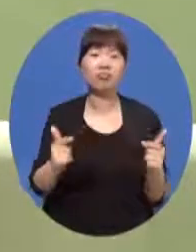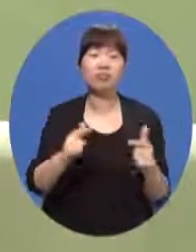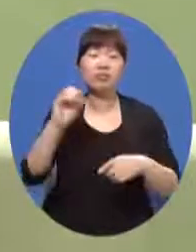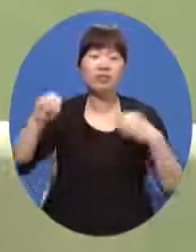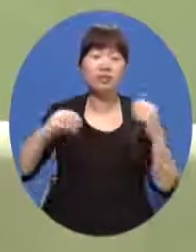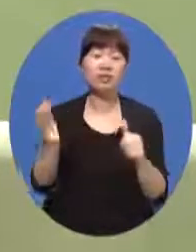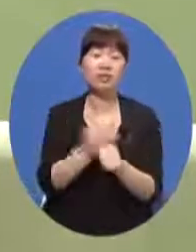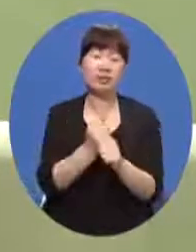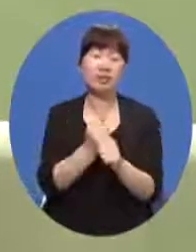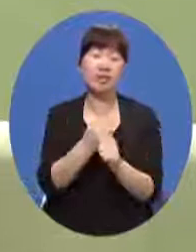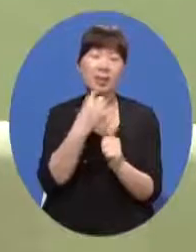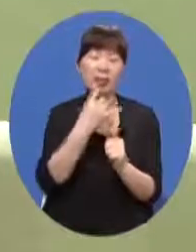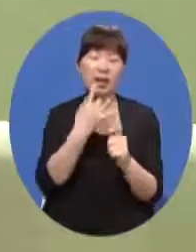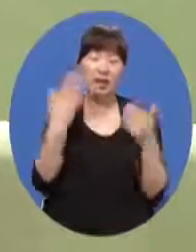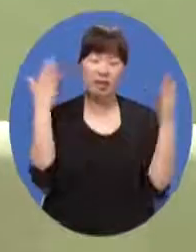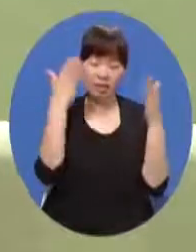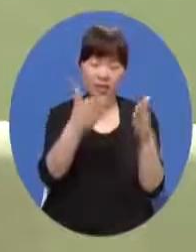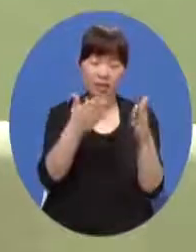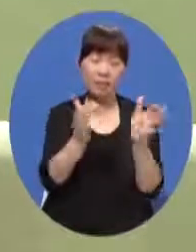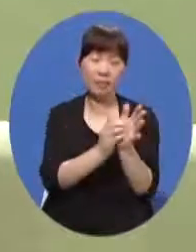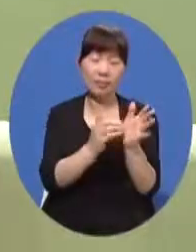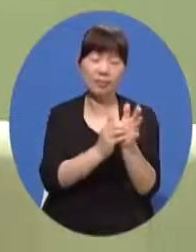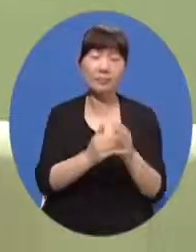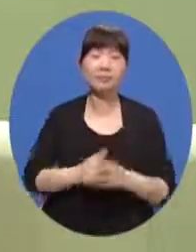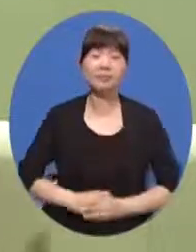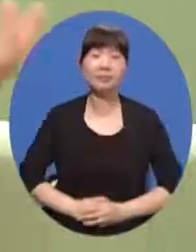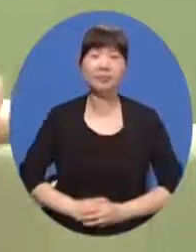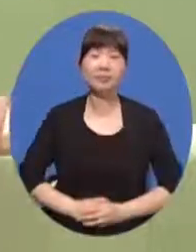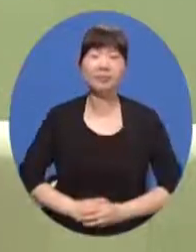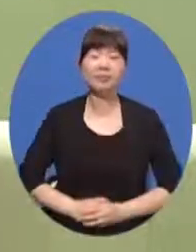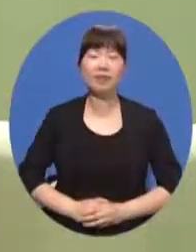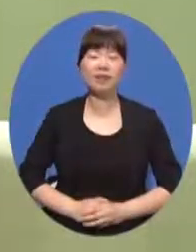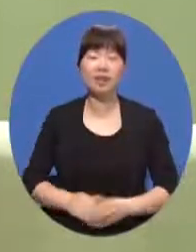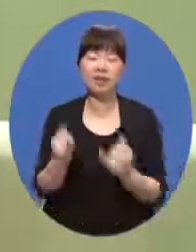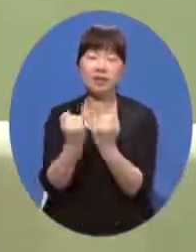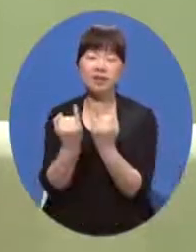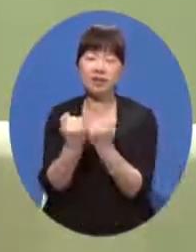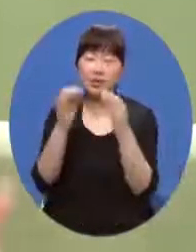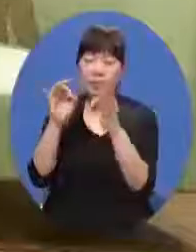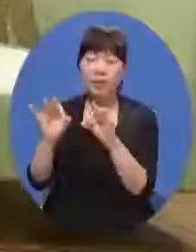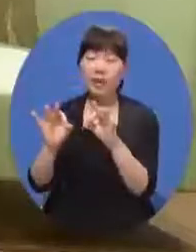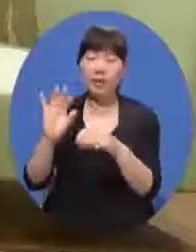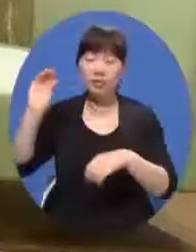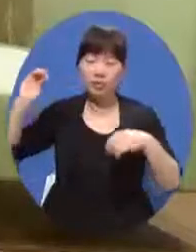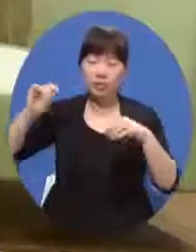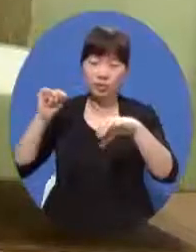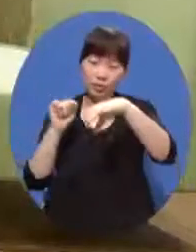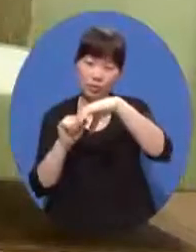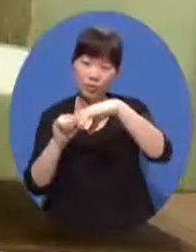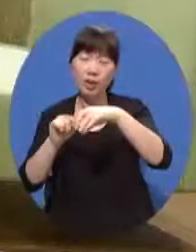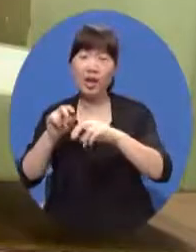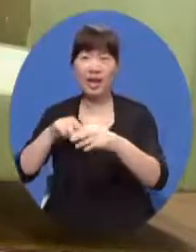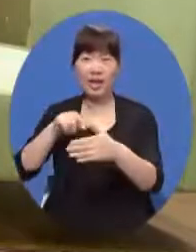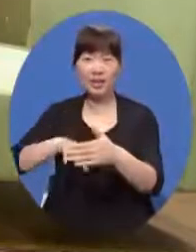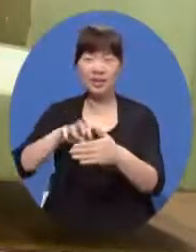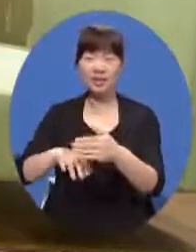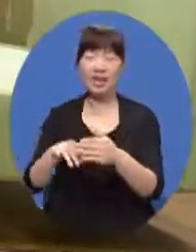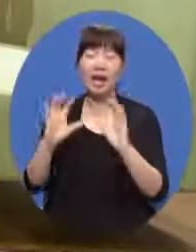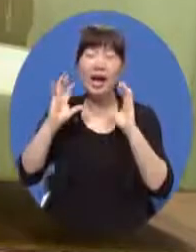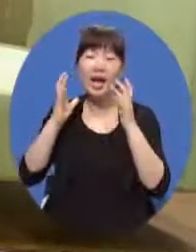동물을 잡는 거에 지금 집중되어 있다라고 볼 수 있고요. 이 여자들 같은 경우는 동굴 안에서 아이를 키우죠. 그렇죠.